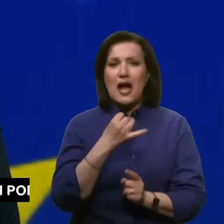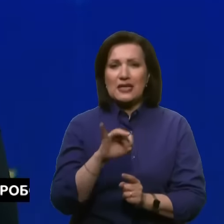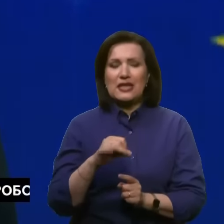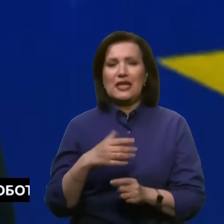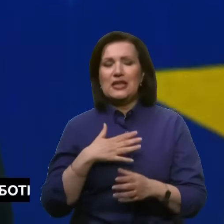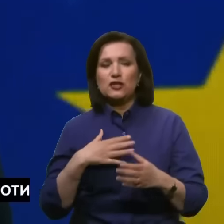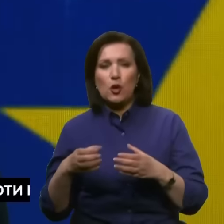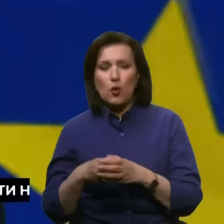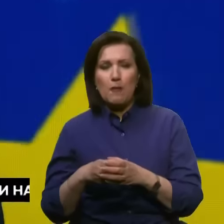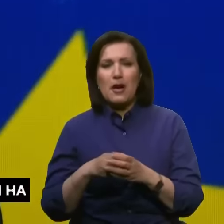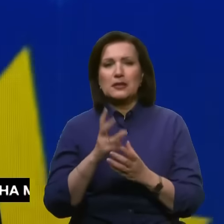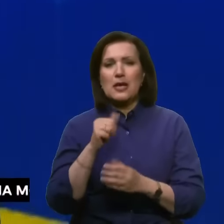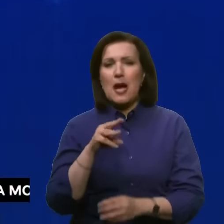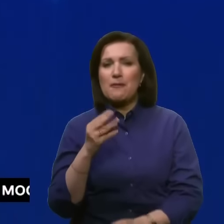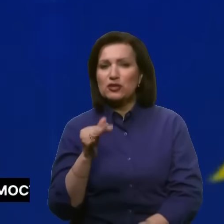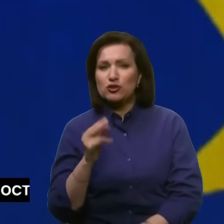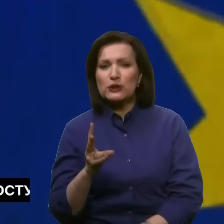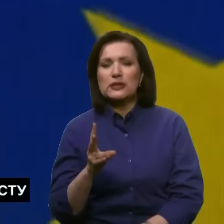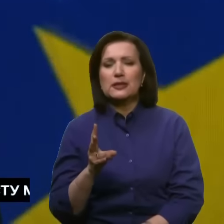наша команда, Камишин,